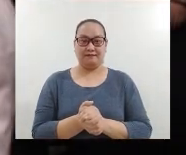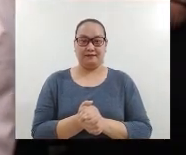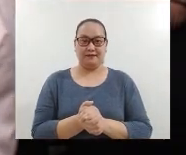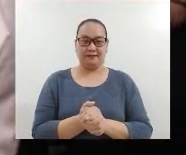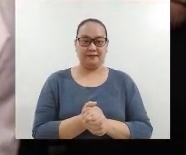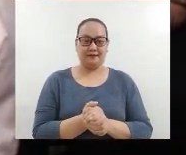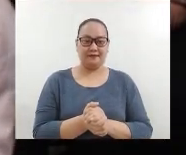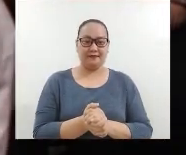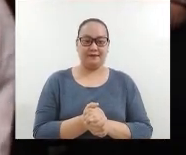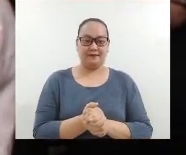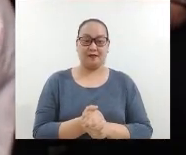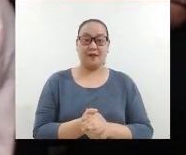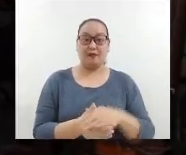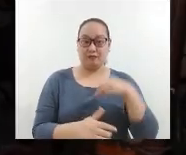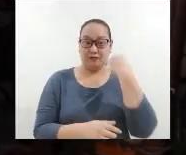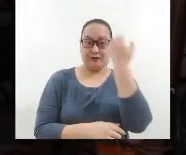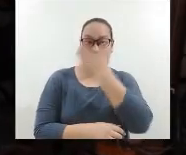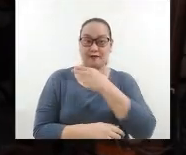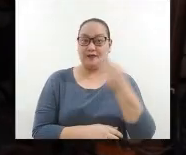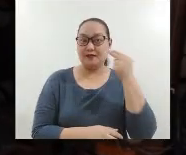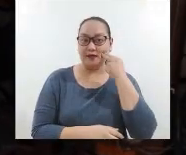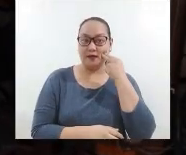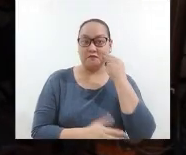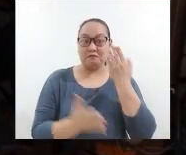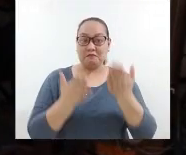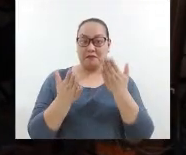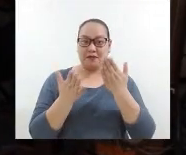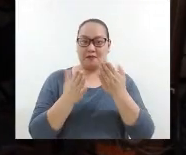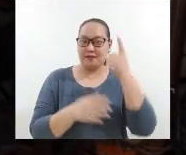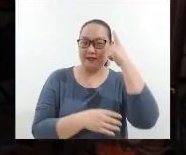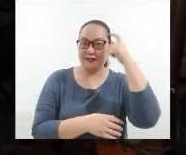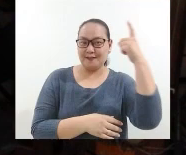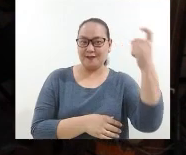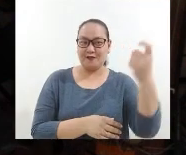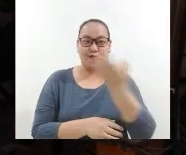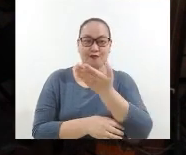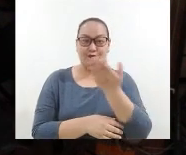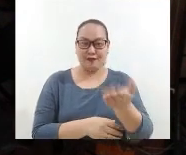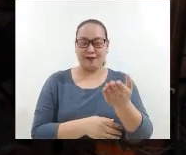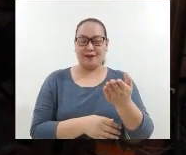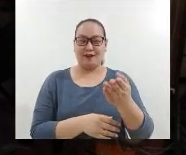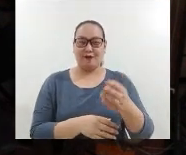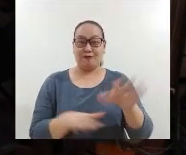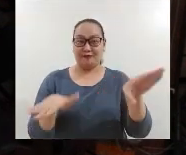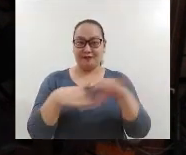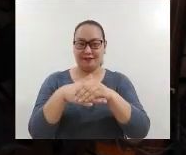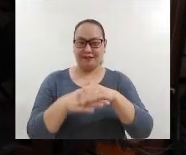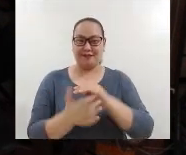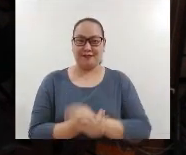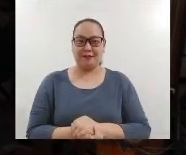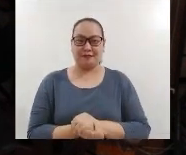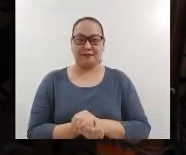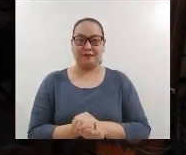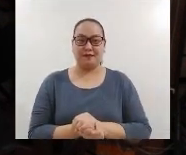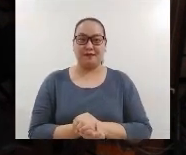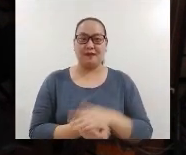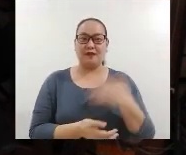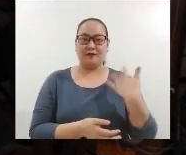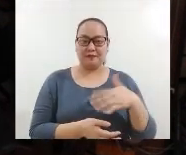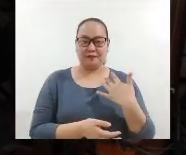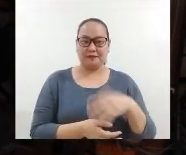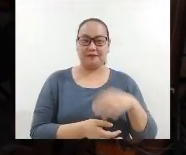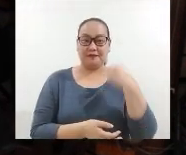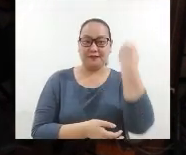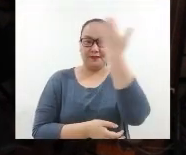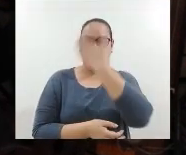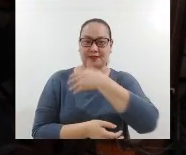Mas maganda ba na? Baka naman nangangarap ka na ikaw ang kinakasal. Maganda po, sir. Naging